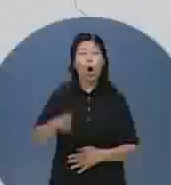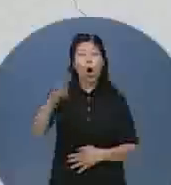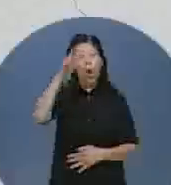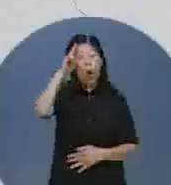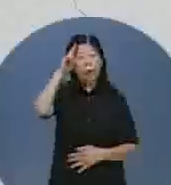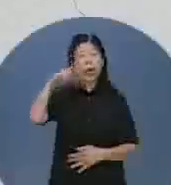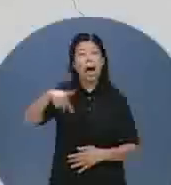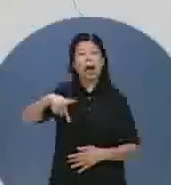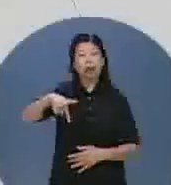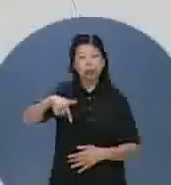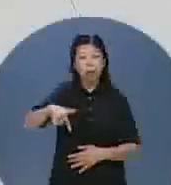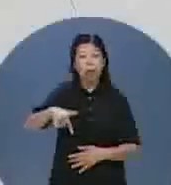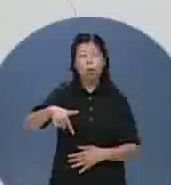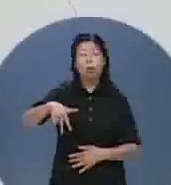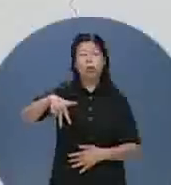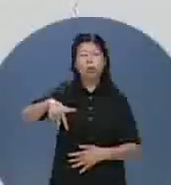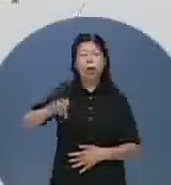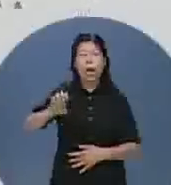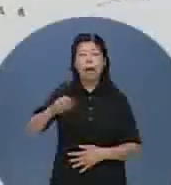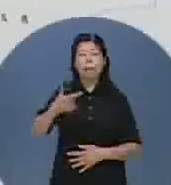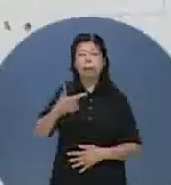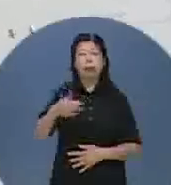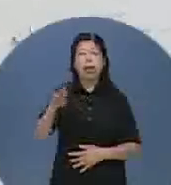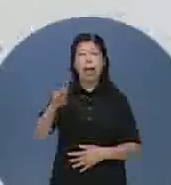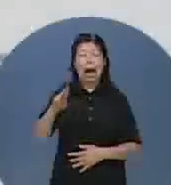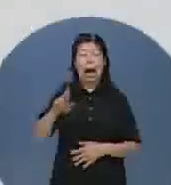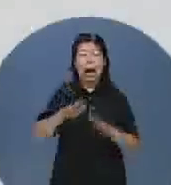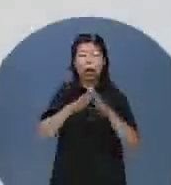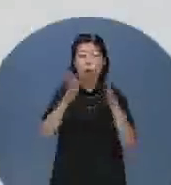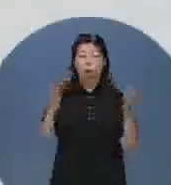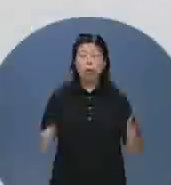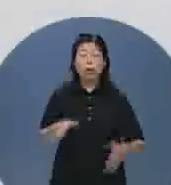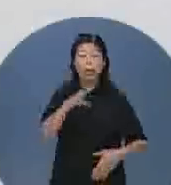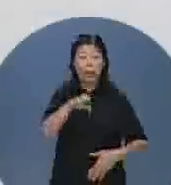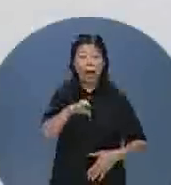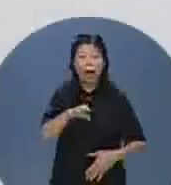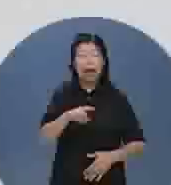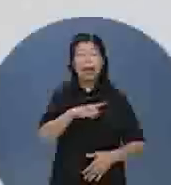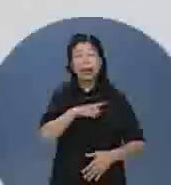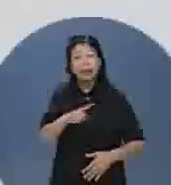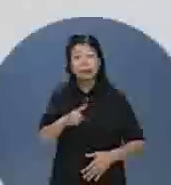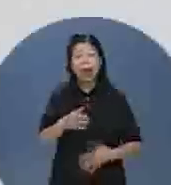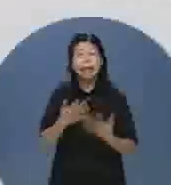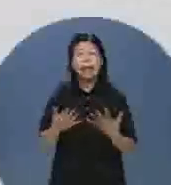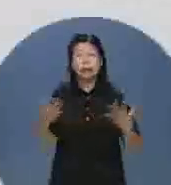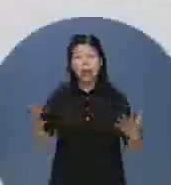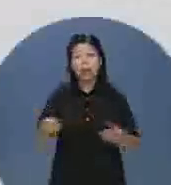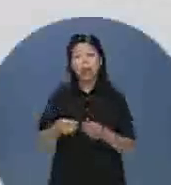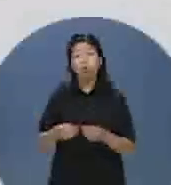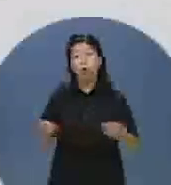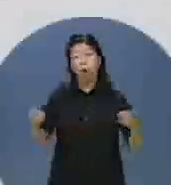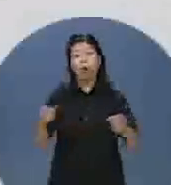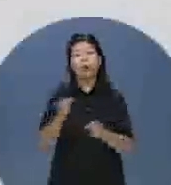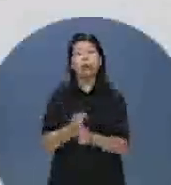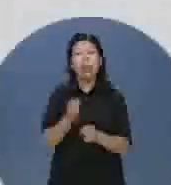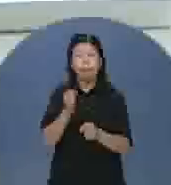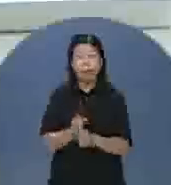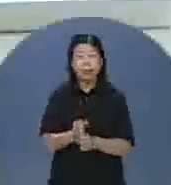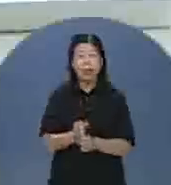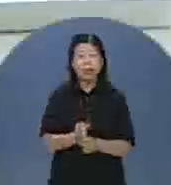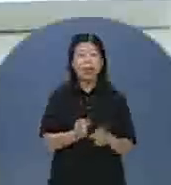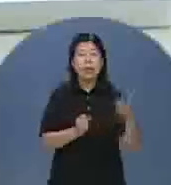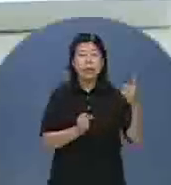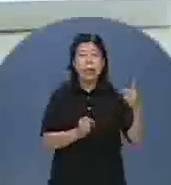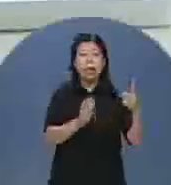日本では大阪府の末村窯跡が最も大きい素焼きの生産地ですが、今から